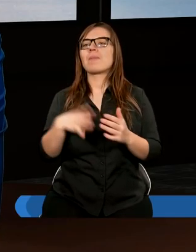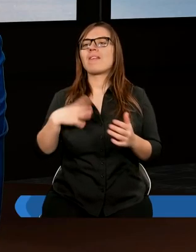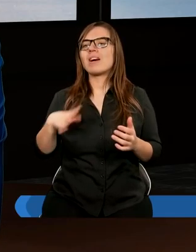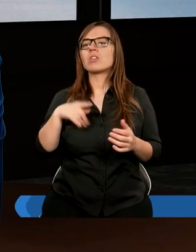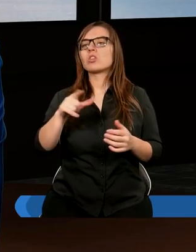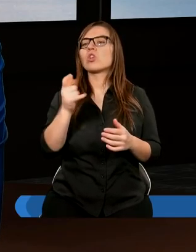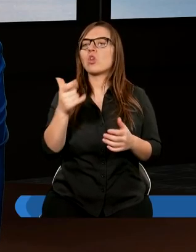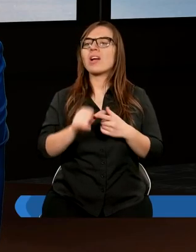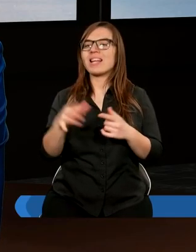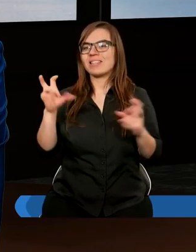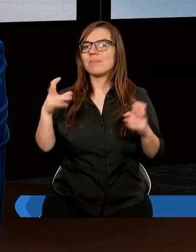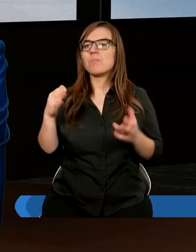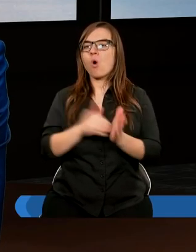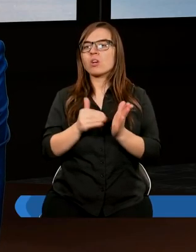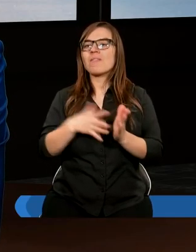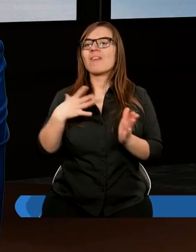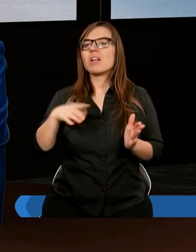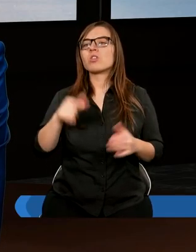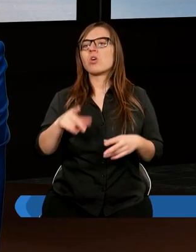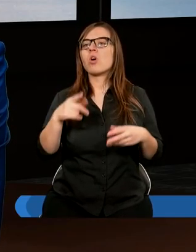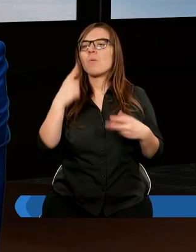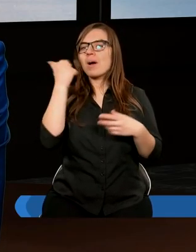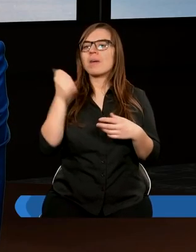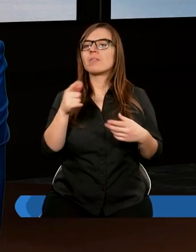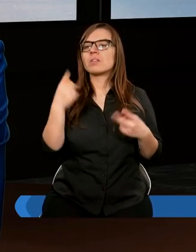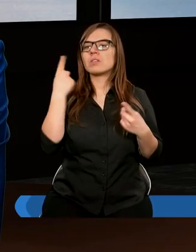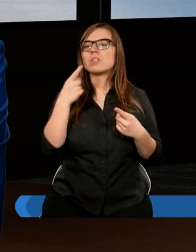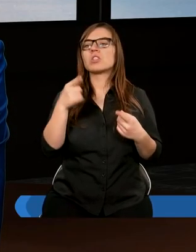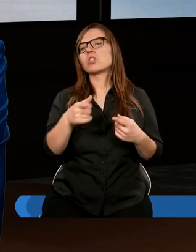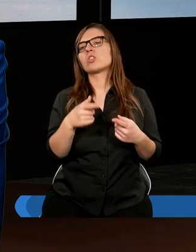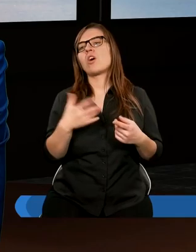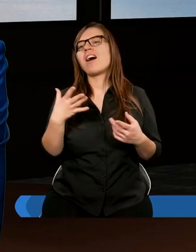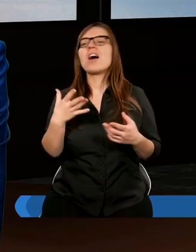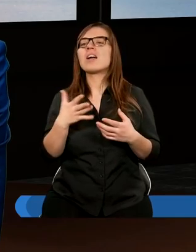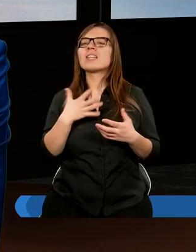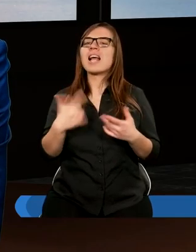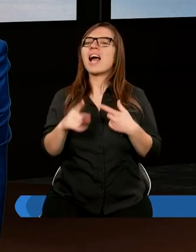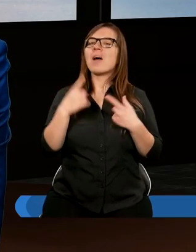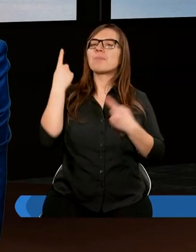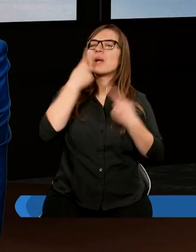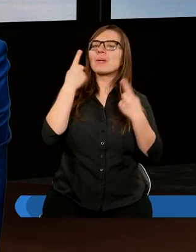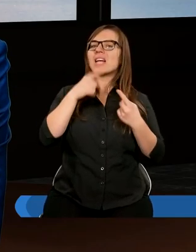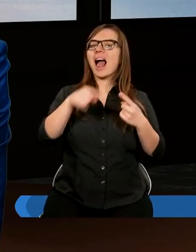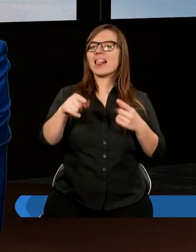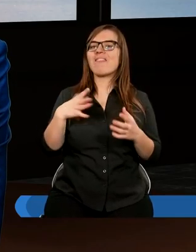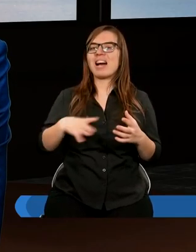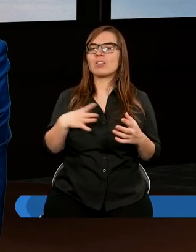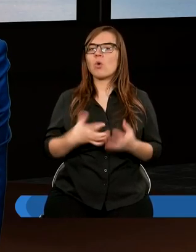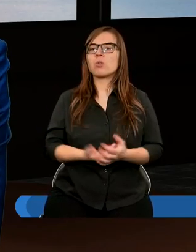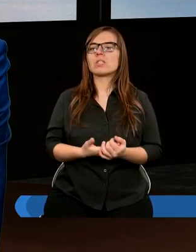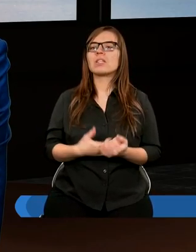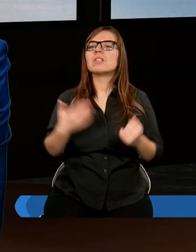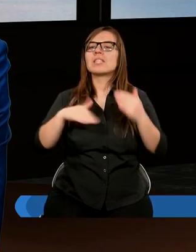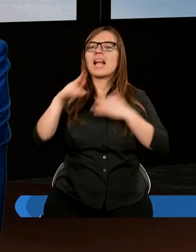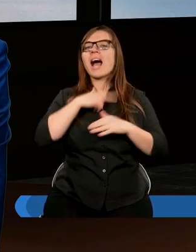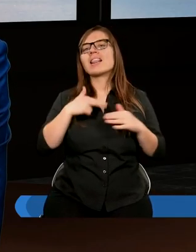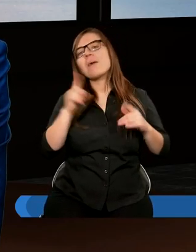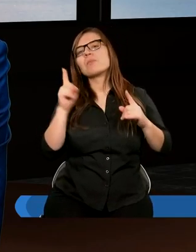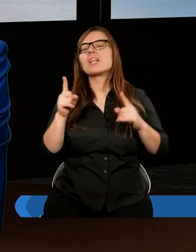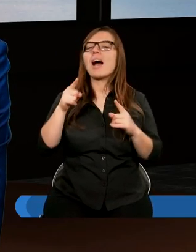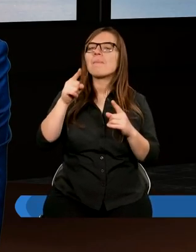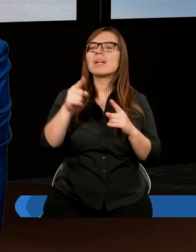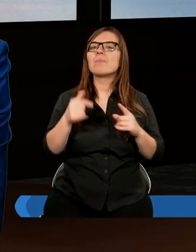a coś, co jest bardzo wartościowe, to nagle pomniejszamy jej wartość. I to mi się wydaje, że często nad nami góruje